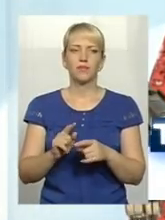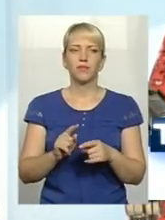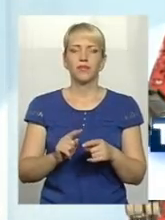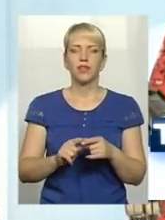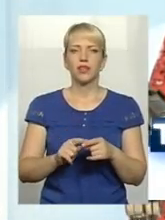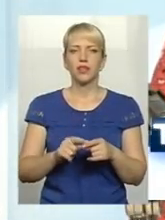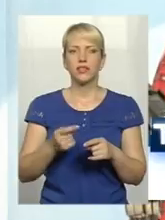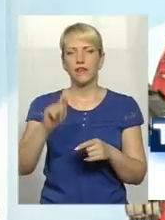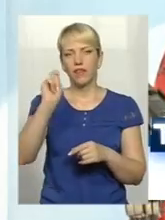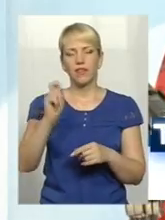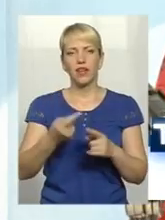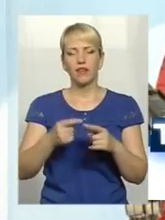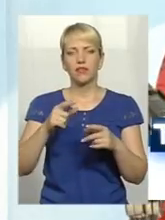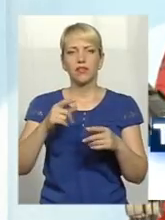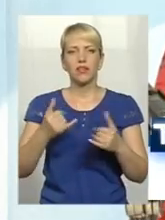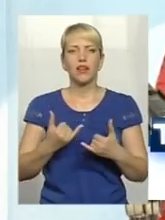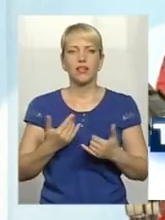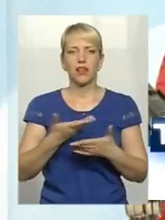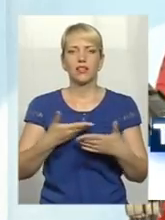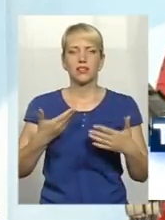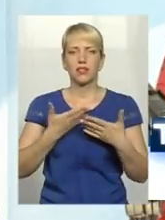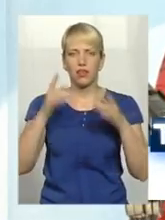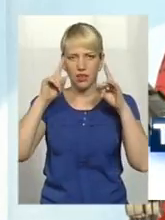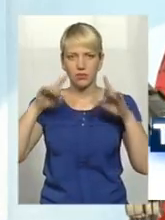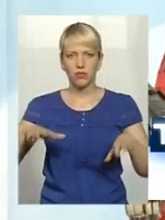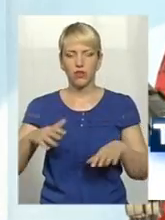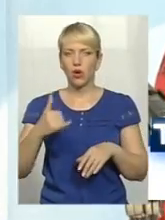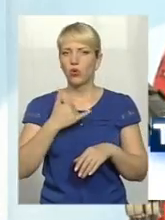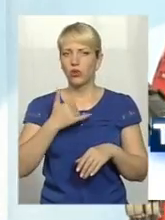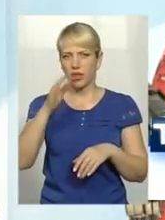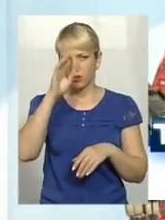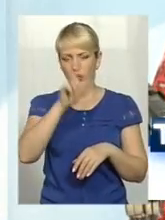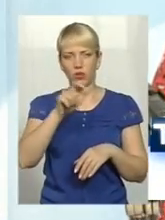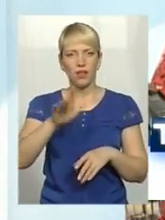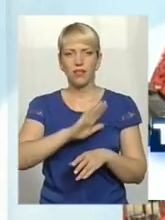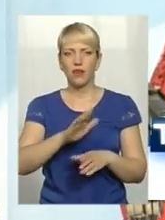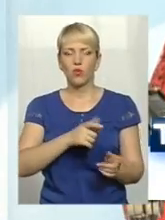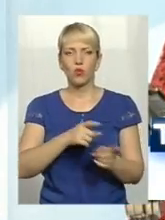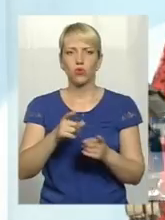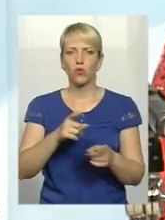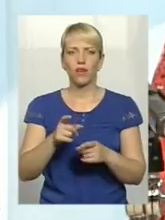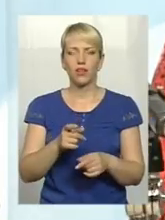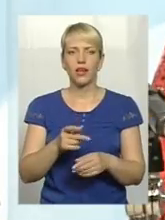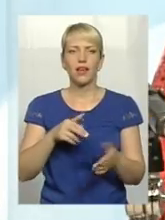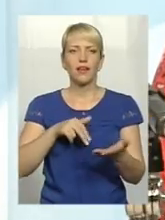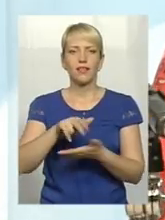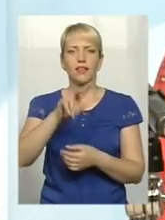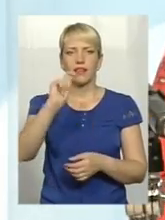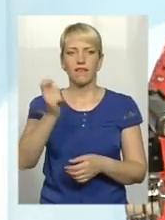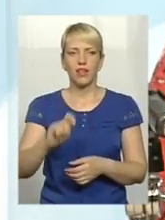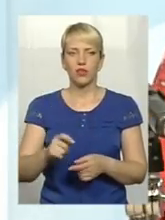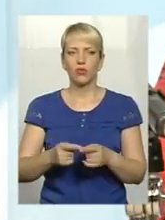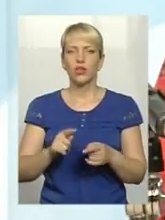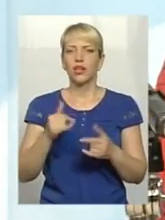несподіванкою. В нас не готували хлопців йти на війну, їх не готували ставати воїнами, їх не